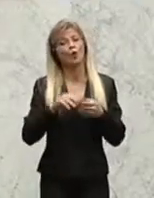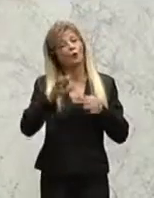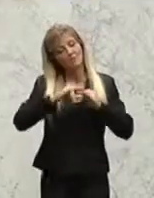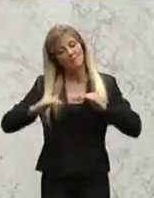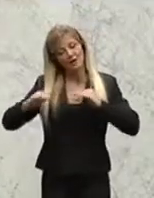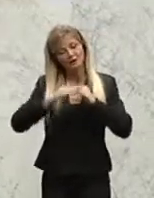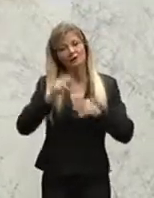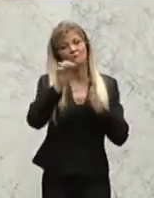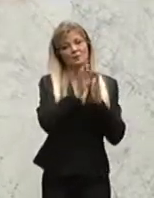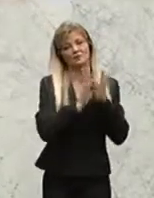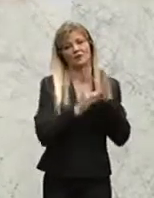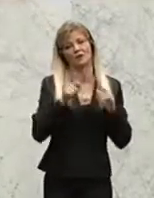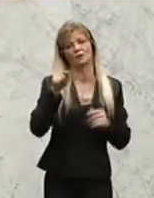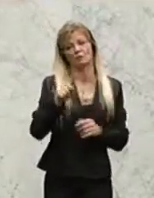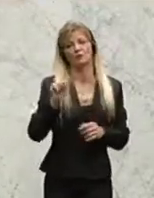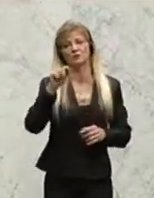data.gv.at.